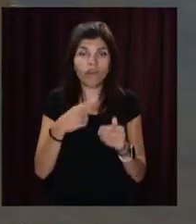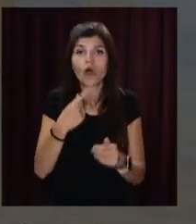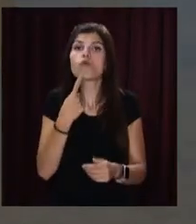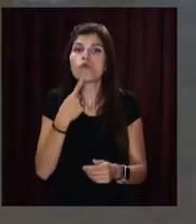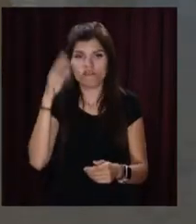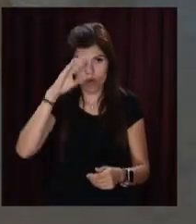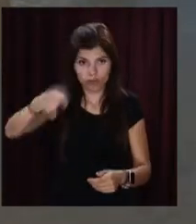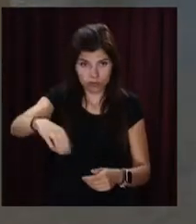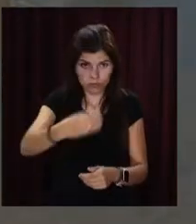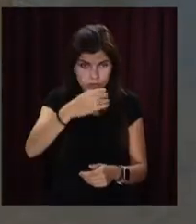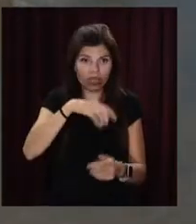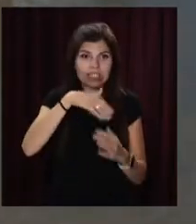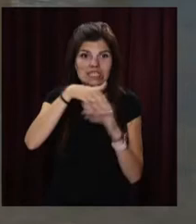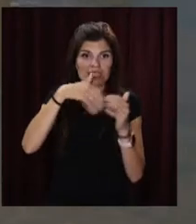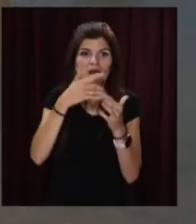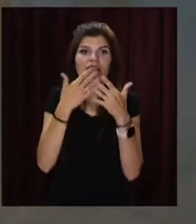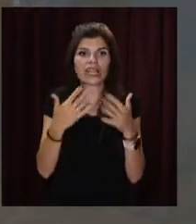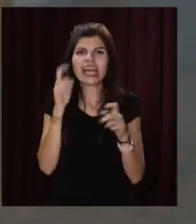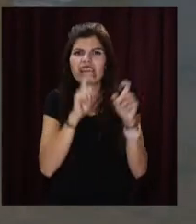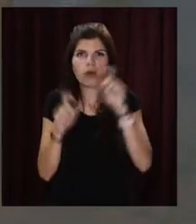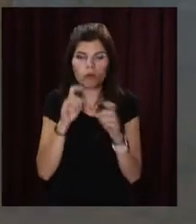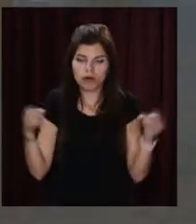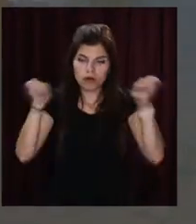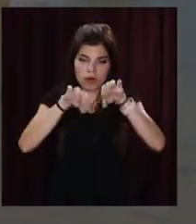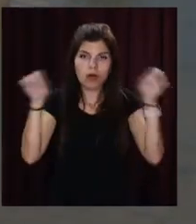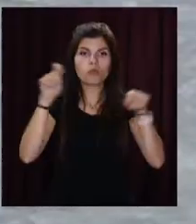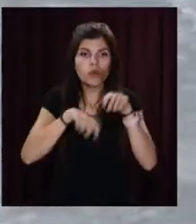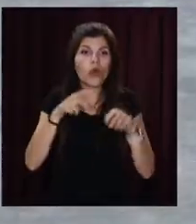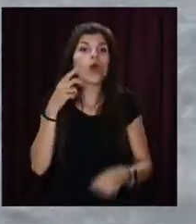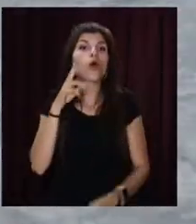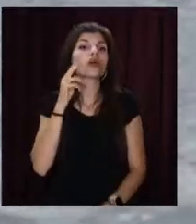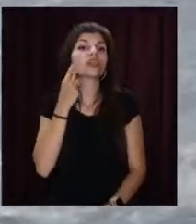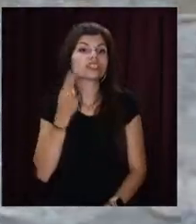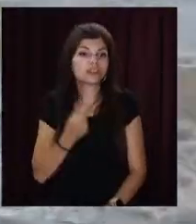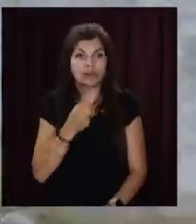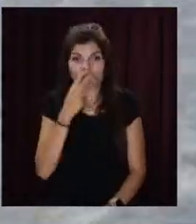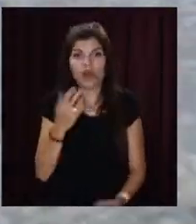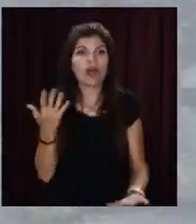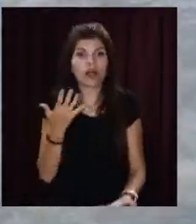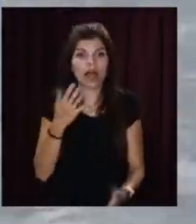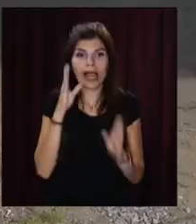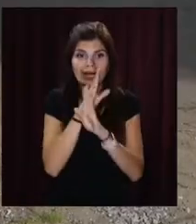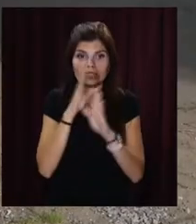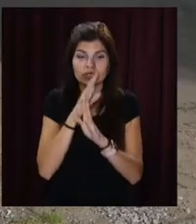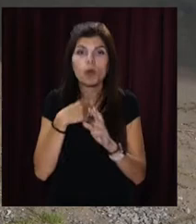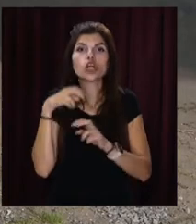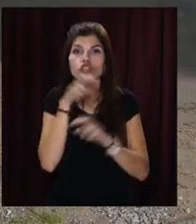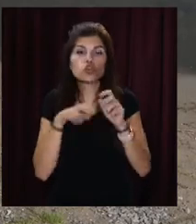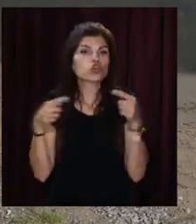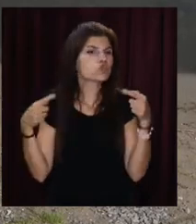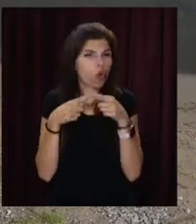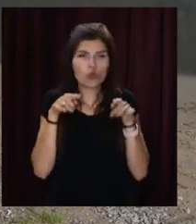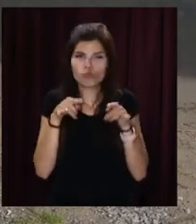вторинне цвітіння, що ми називаємо ефтифікацією і болотоутворенням. Для цього взяли пробу води з водоймища та змішали з